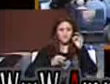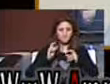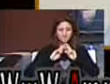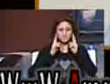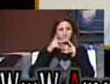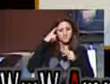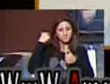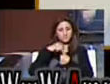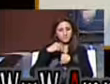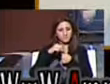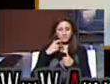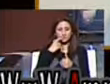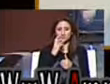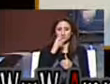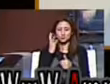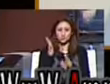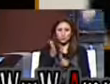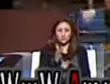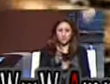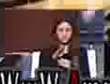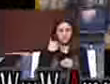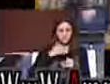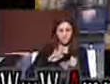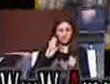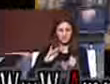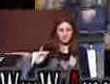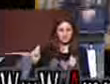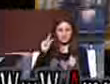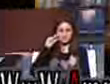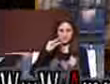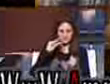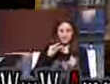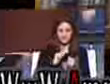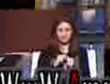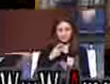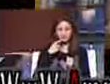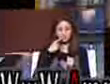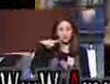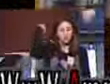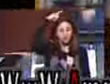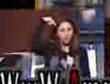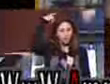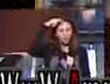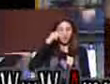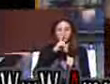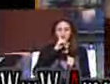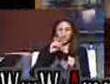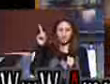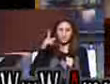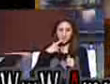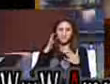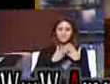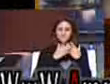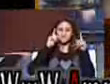استشهاد الشاب السلفي السكندري سيد بلال. وزارة الأوقاف أعلنت بدء الاستعدادات للاحتفال بالمولد النبوي